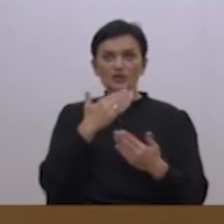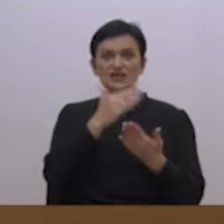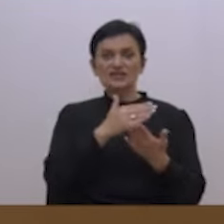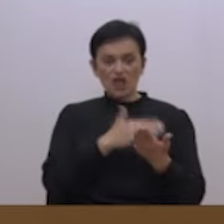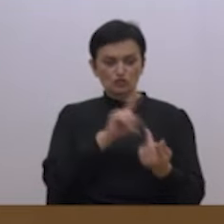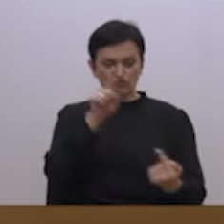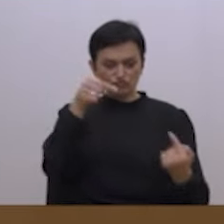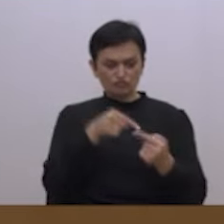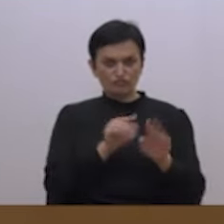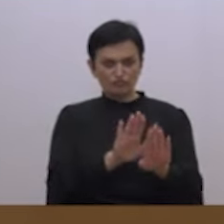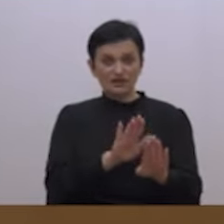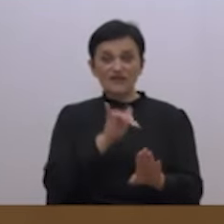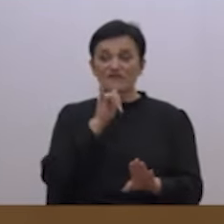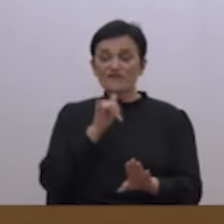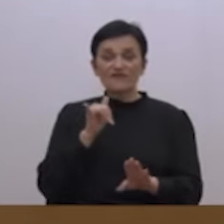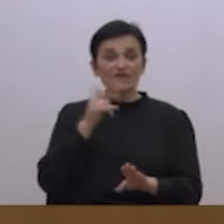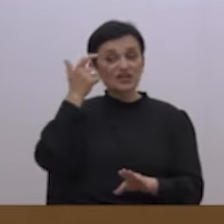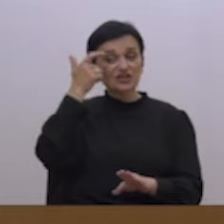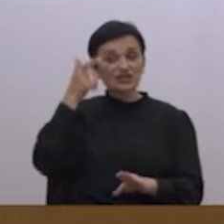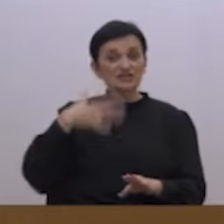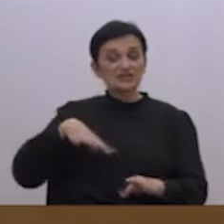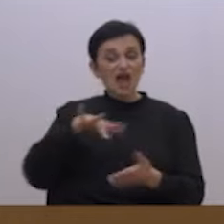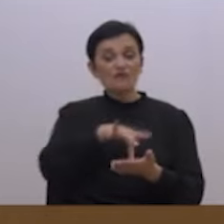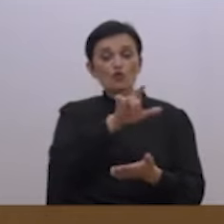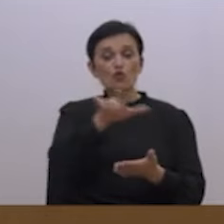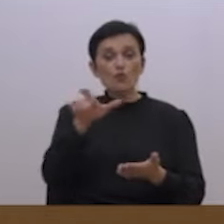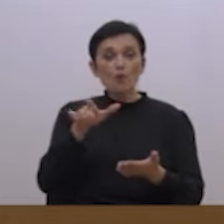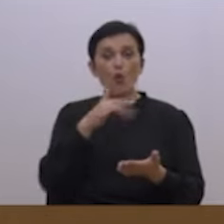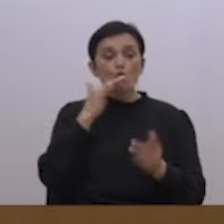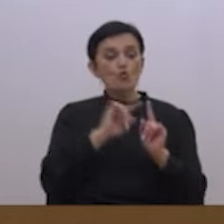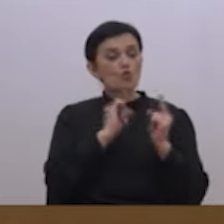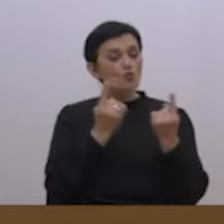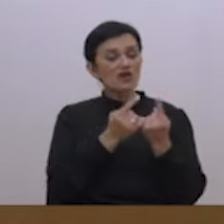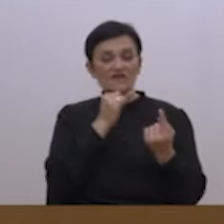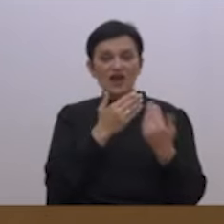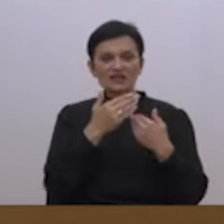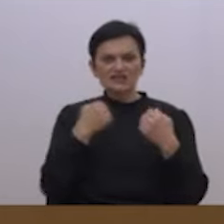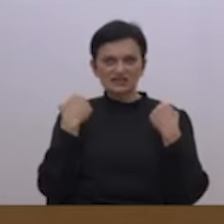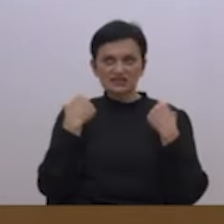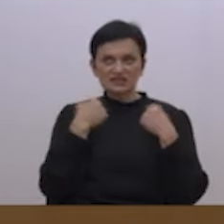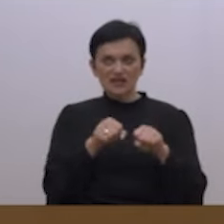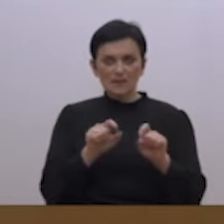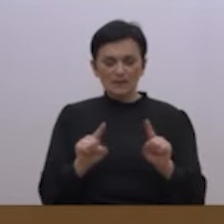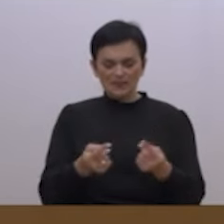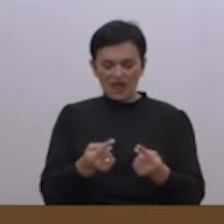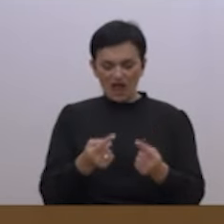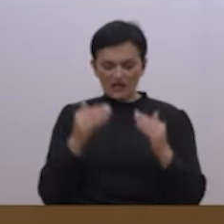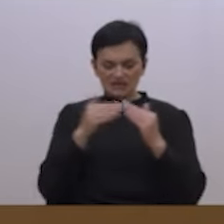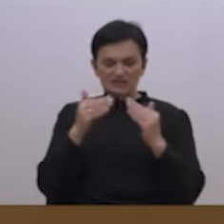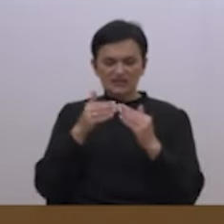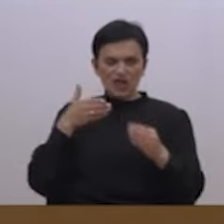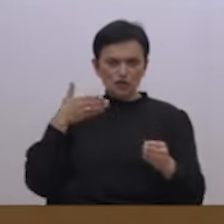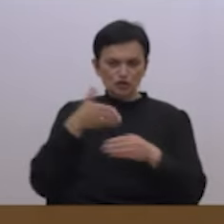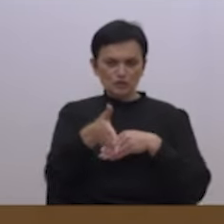რეჟიმს. ვერ დაალაგებს ბიზინა საქართველოს მოქალაქეების უმრავლესობასთან, რომელიც ცემა დააკავა, სახლში